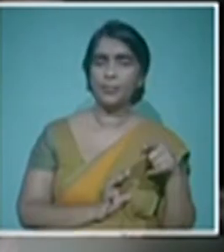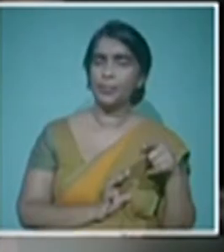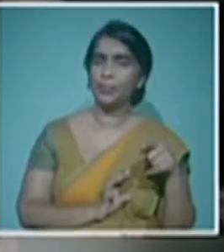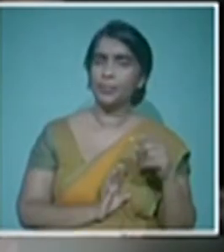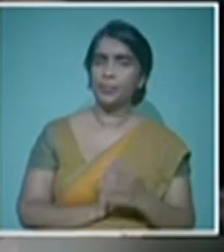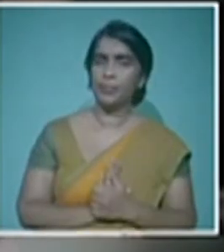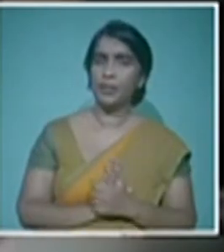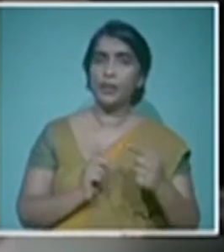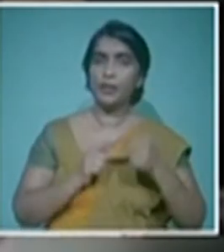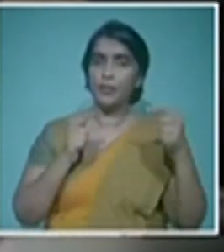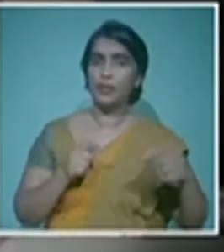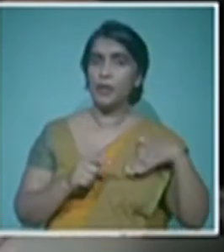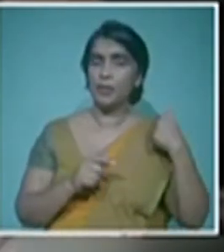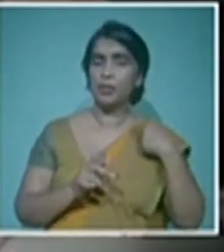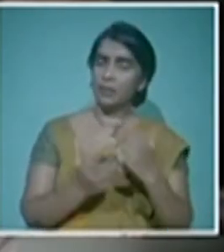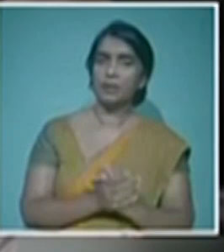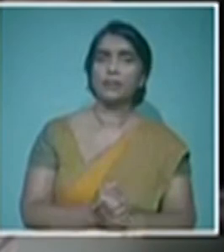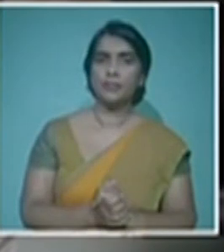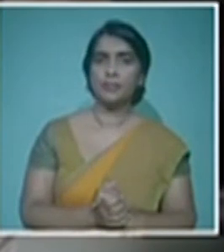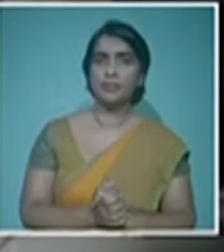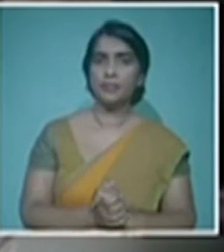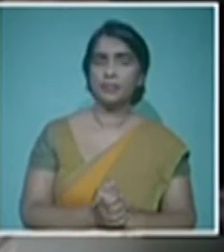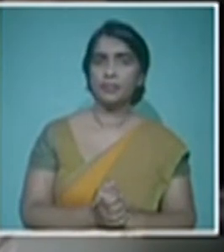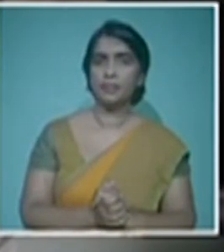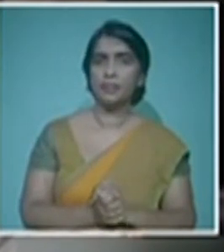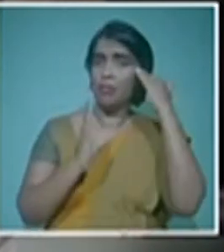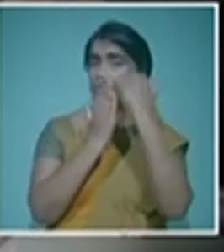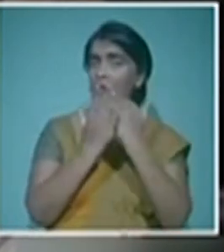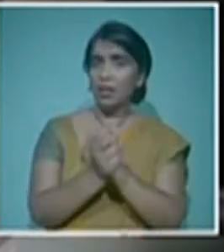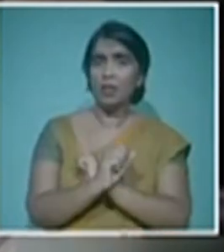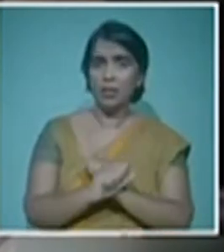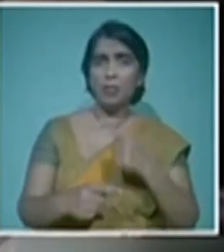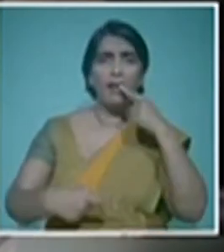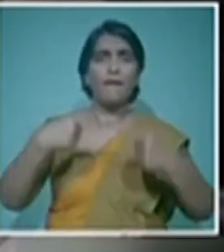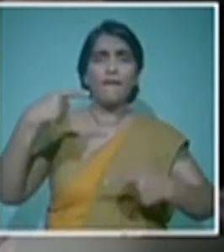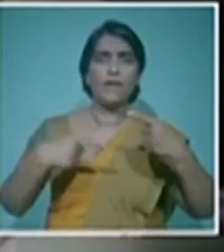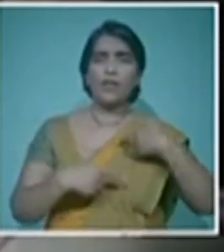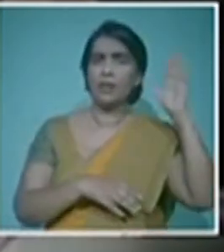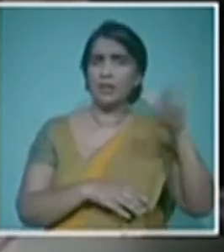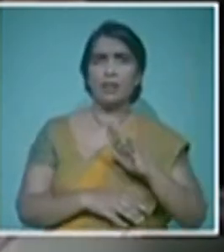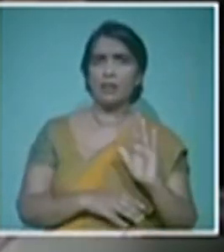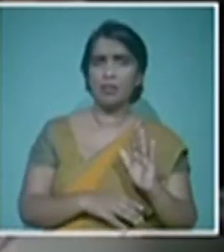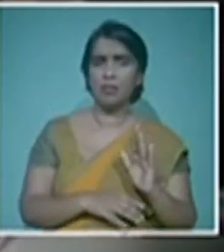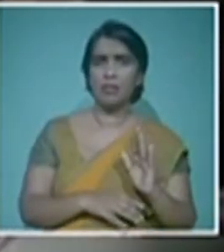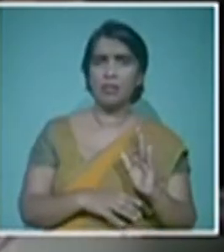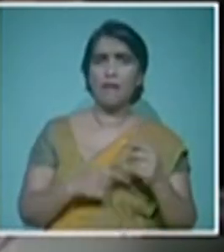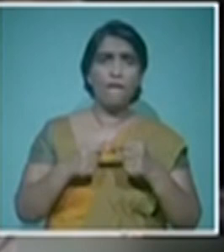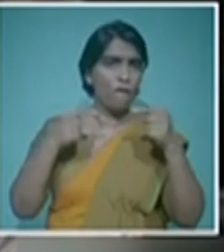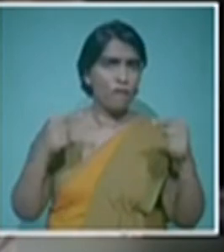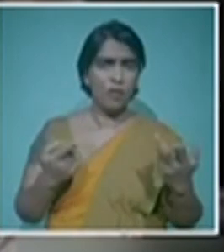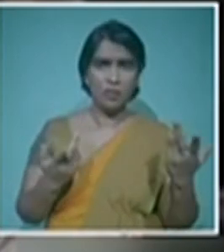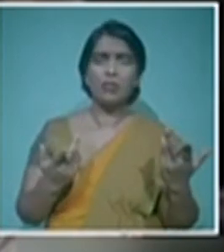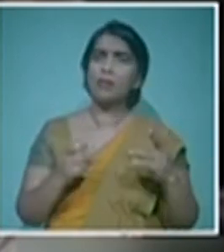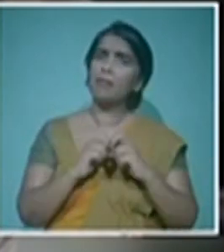අපේ විපක්ෂ ප්‍රධාන සංවිධායකතුමා තුමා කිව්වා මේ කරුණු දන්නේ නැත්නම් අපි විවාදෙට එන්නේ නැහැ කියලා. එහෙනම් අපිට විරුද්ධ වෙන්නේ නැත්නම්